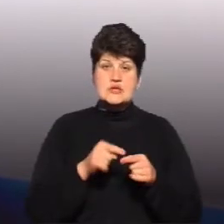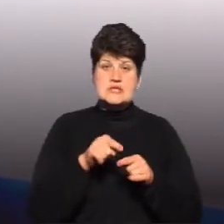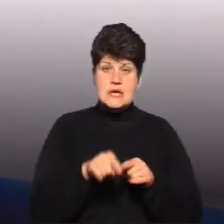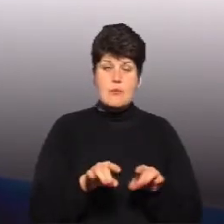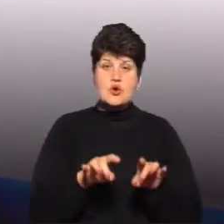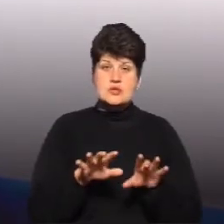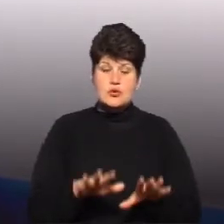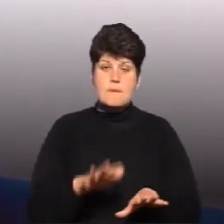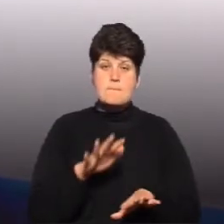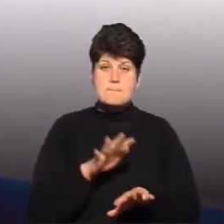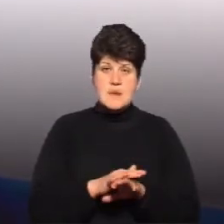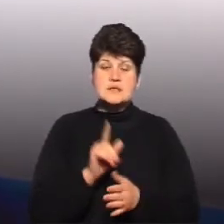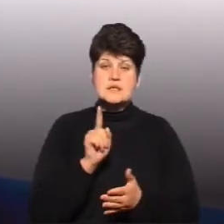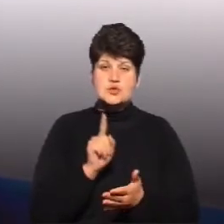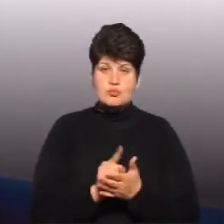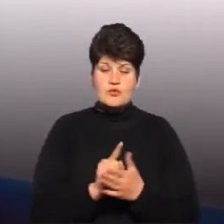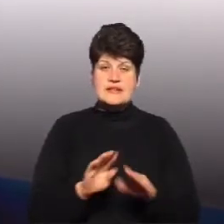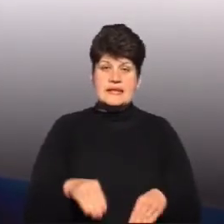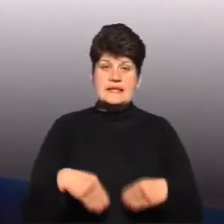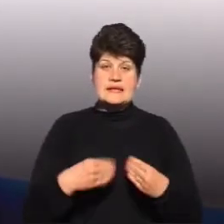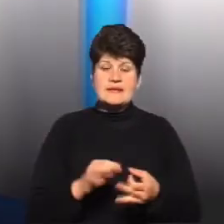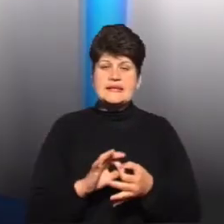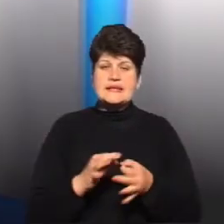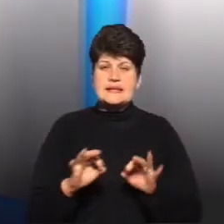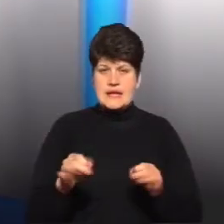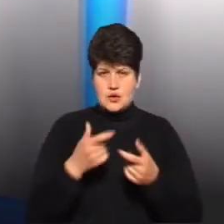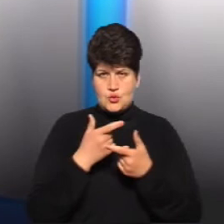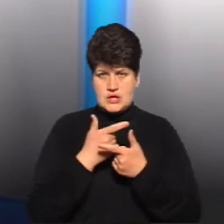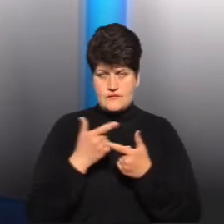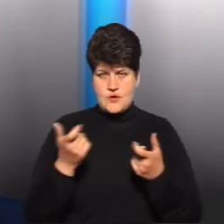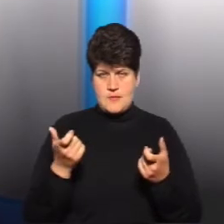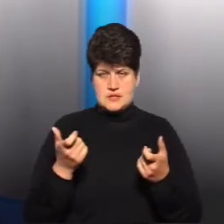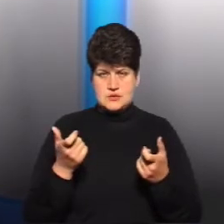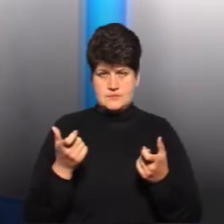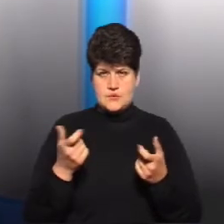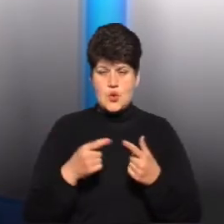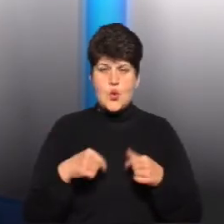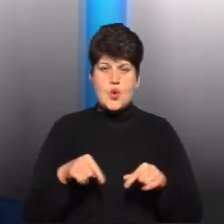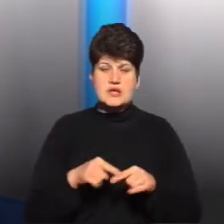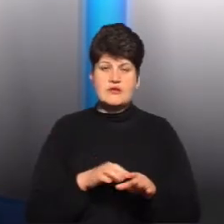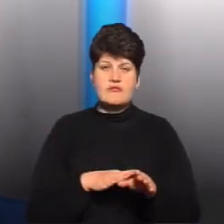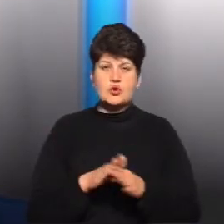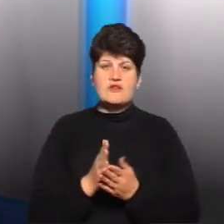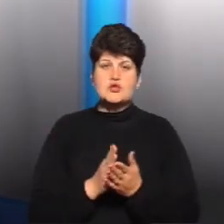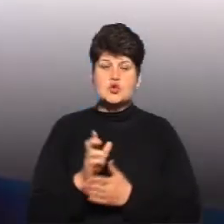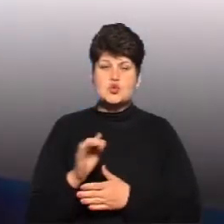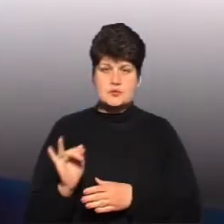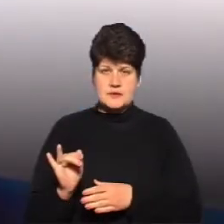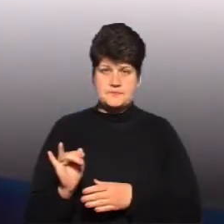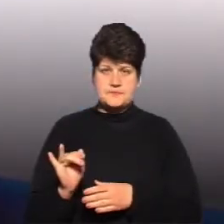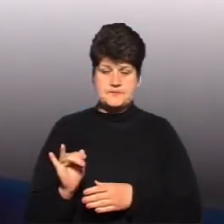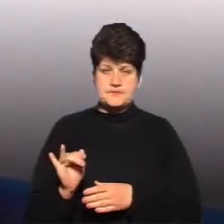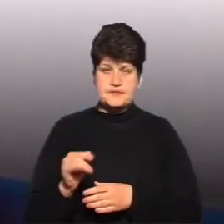банки зобов'язані надавати детальну інформацію органам виконавчої служби. Зокрема, тобто він